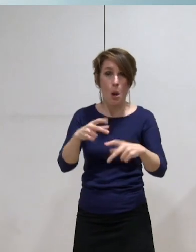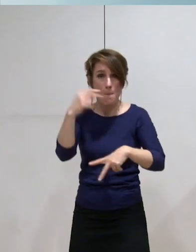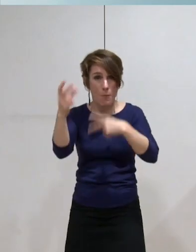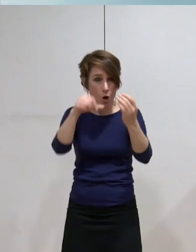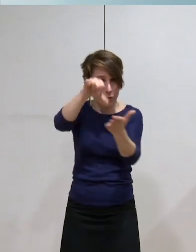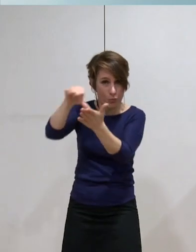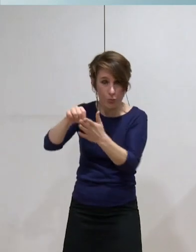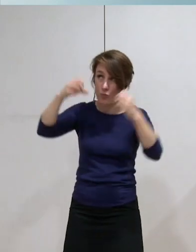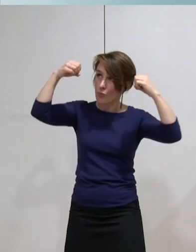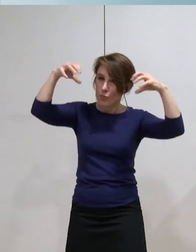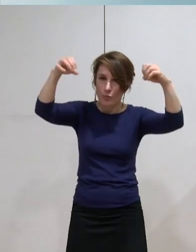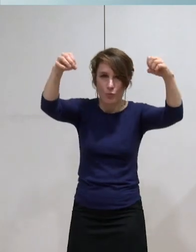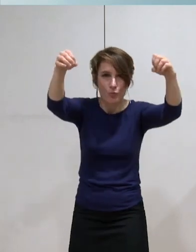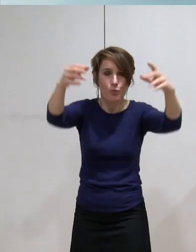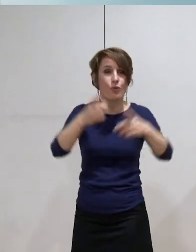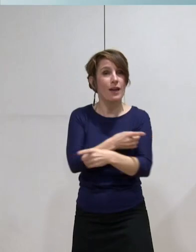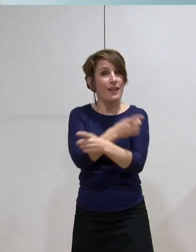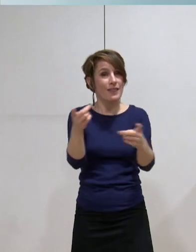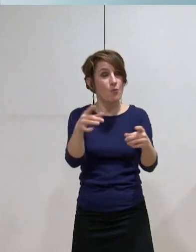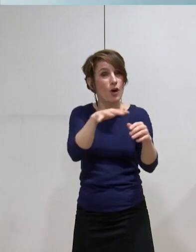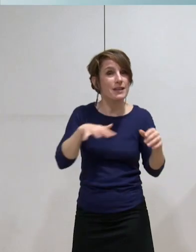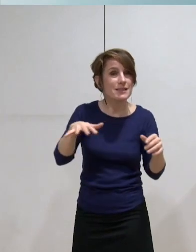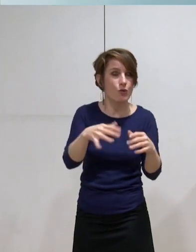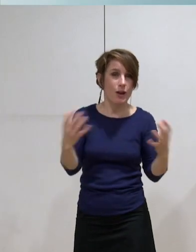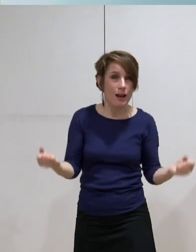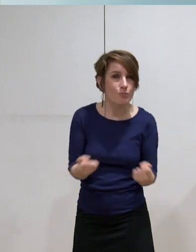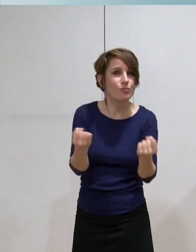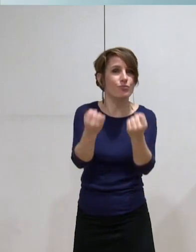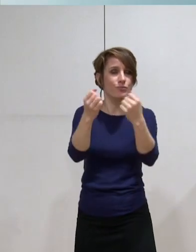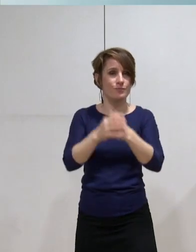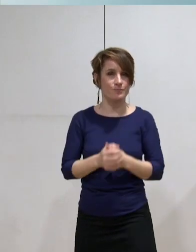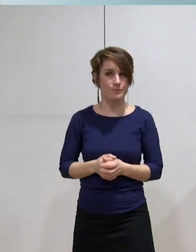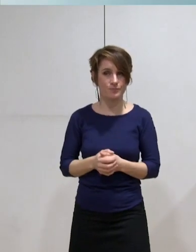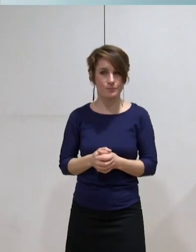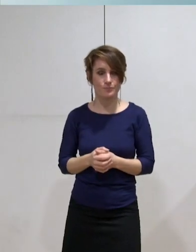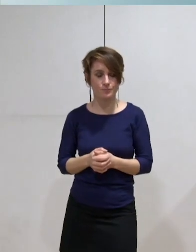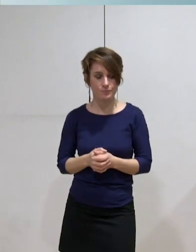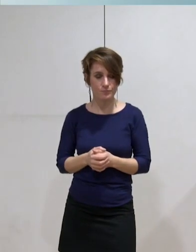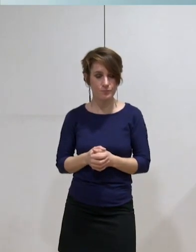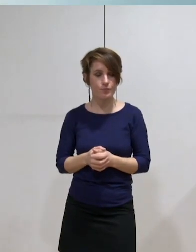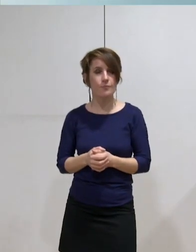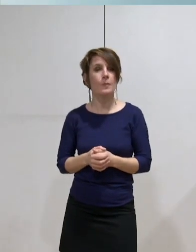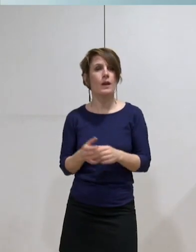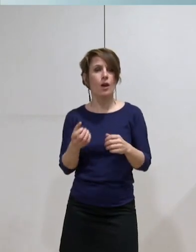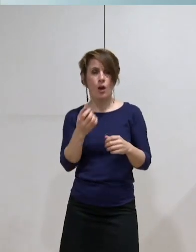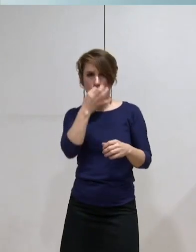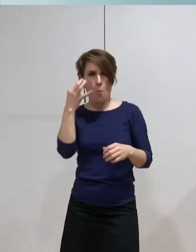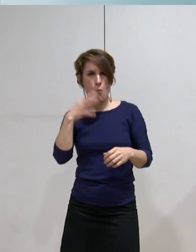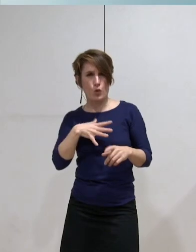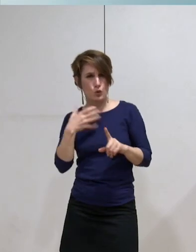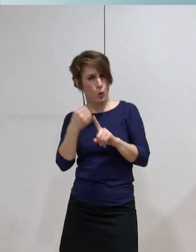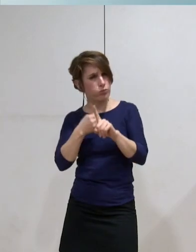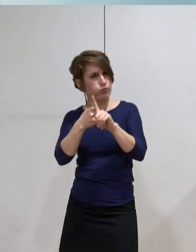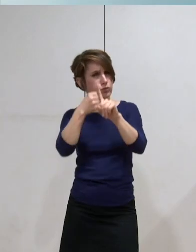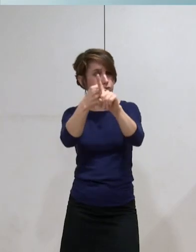local avec la poursuite des budgets participatifs et le droit d'interpellation la lutte contre la pollution qui est un véritable